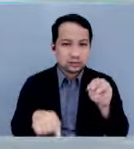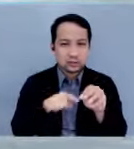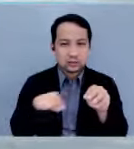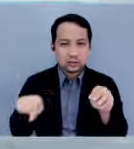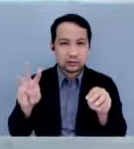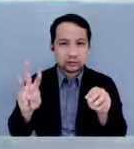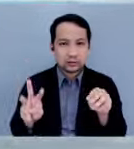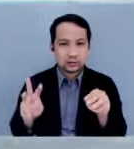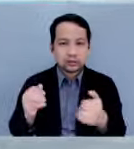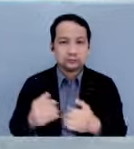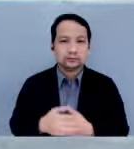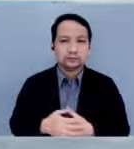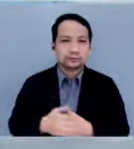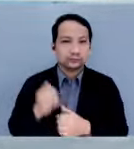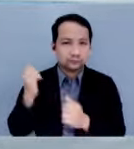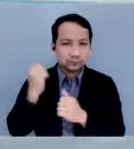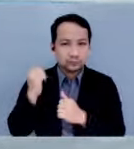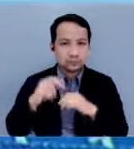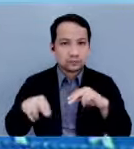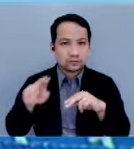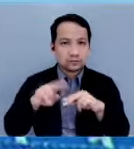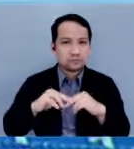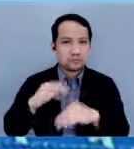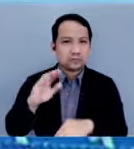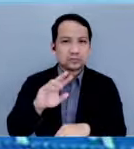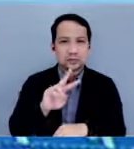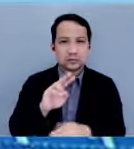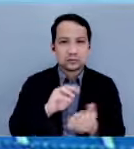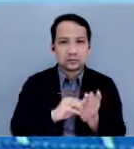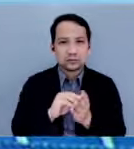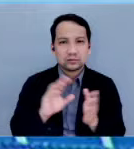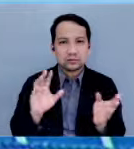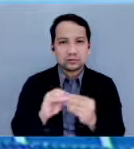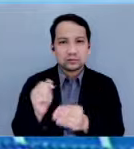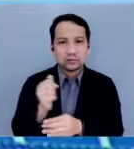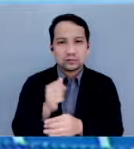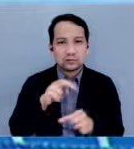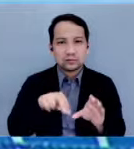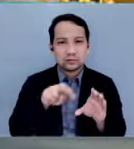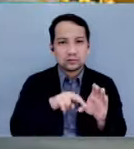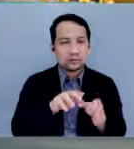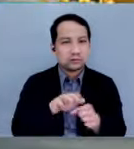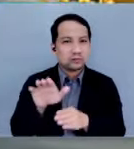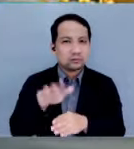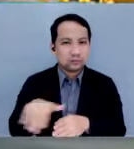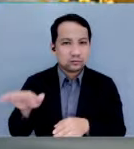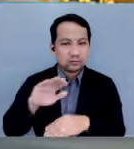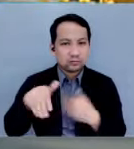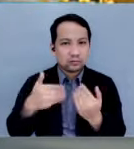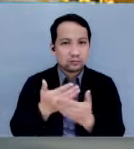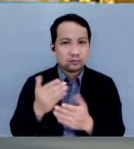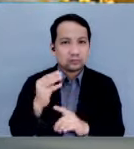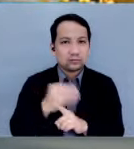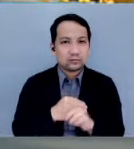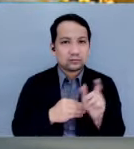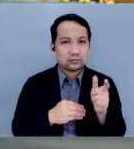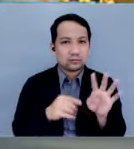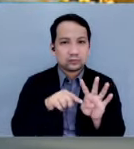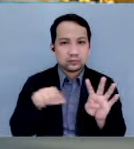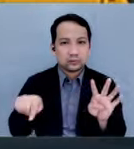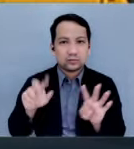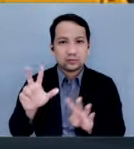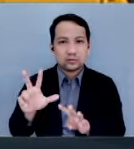Santo. Inaasahang papalo sa higit 2 milyong pasahero ang tutungo sa mga pantalan sa buong bansa mula March 24 hanggang